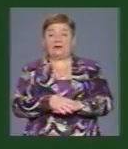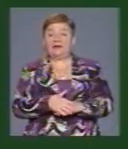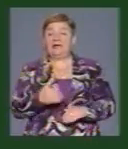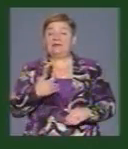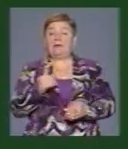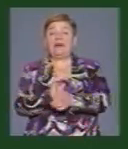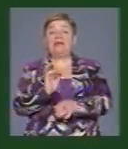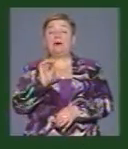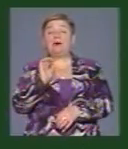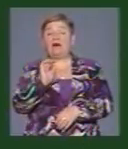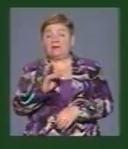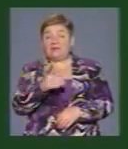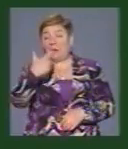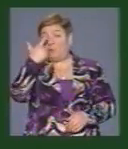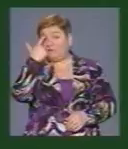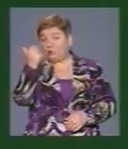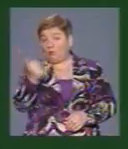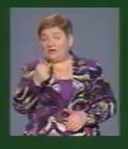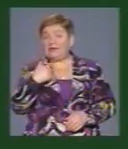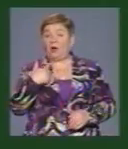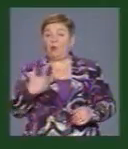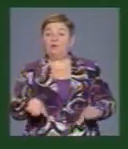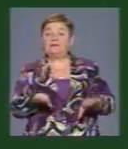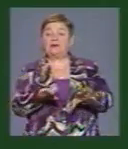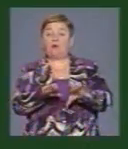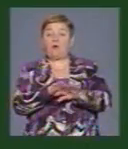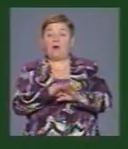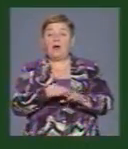нами направлено повідомлення до головних управлінь Служби безпеки